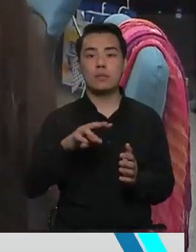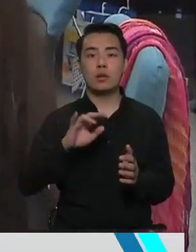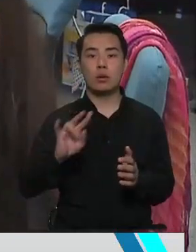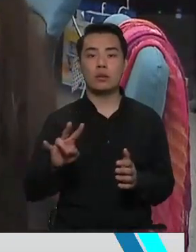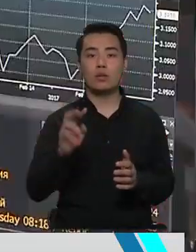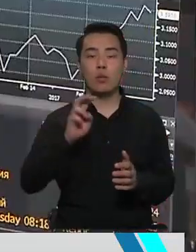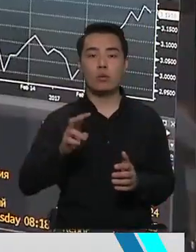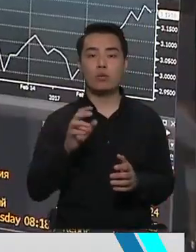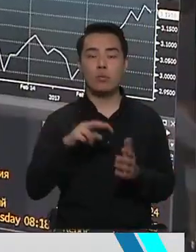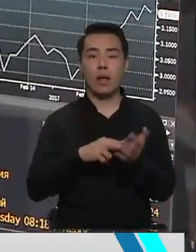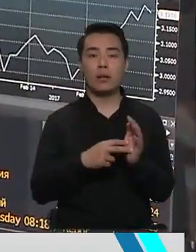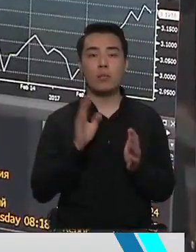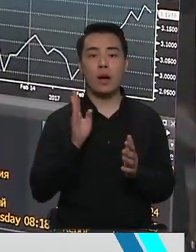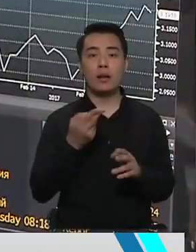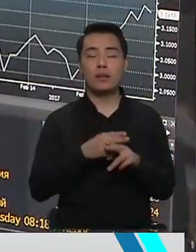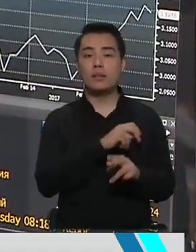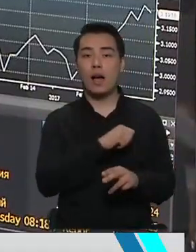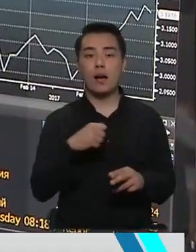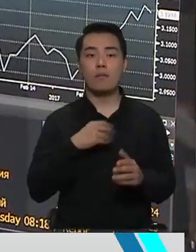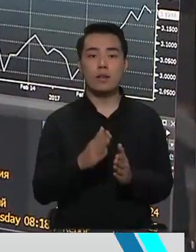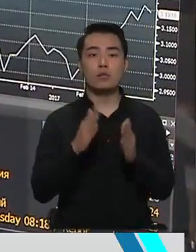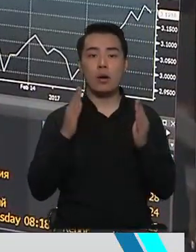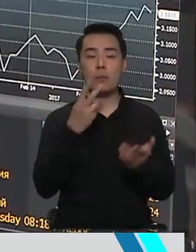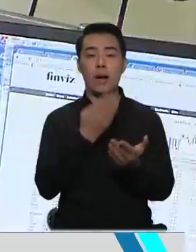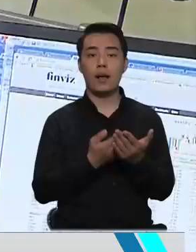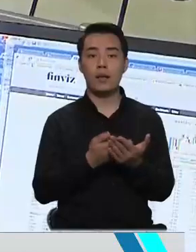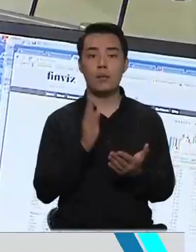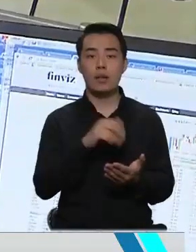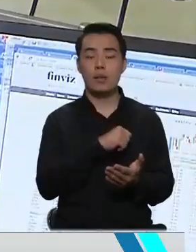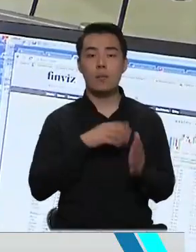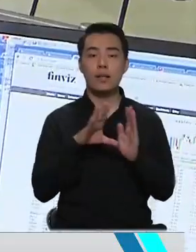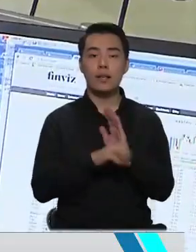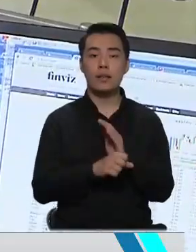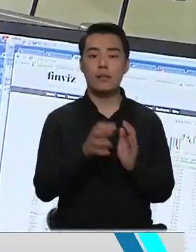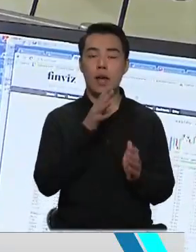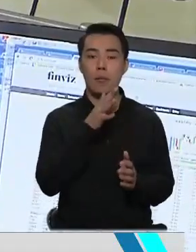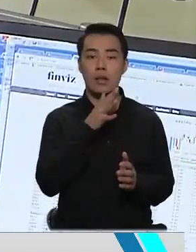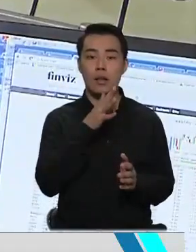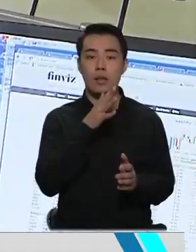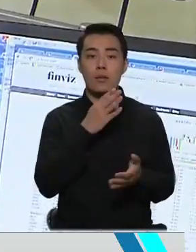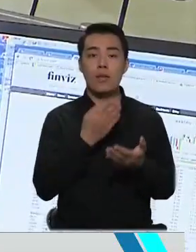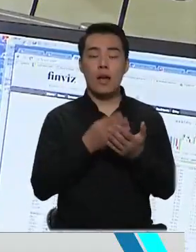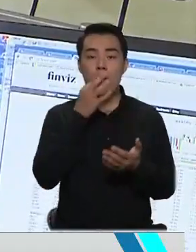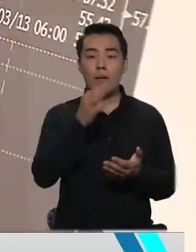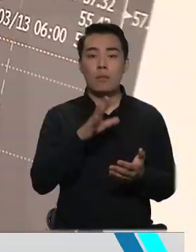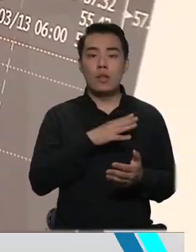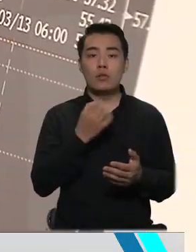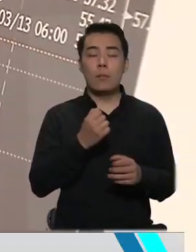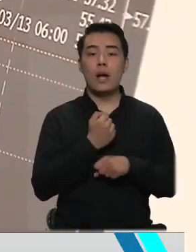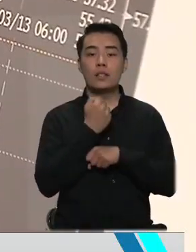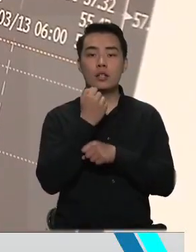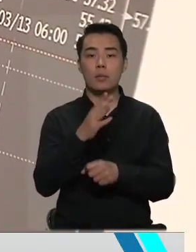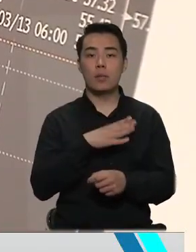250 миллионов долларов это один из наиболее высоких показателей за последнее время опубликованные сведения также